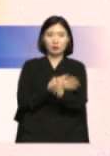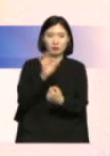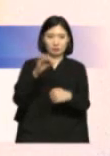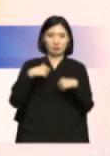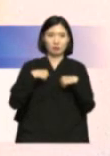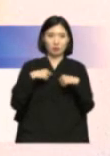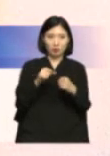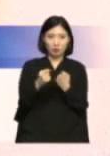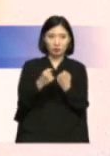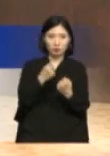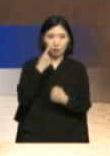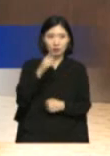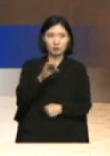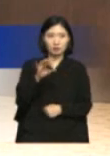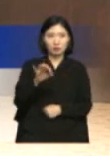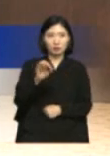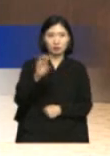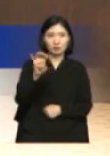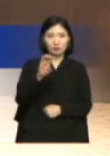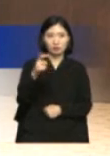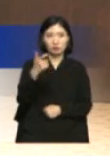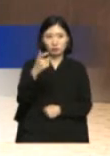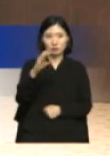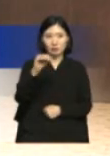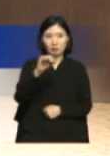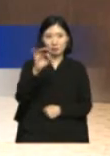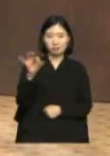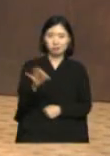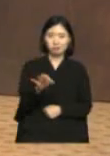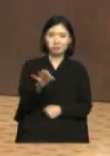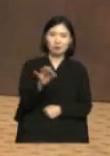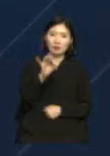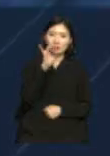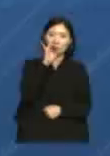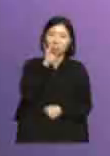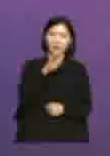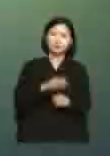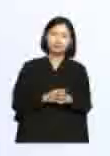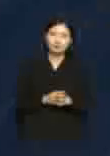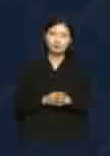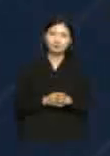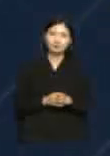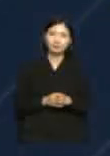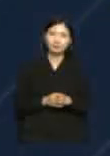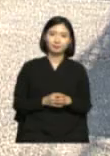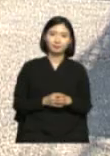포기하더라도 월세는 막 40만 원, 50만 원 내려간다는데.